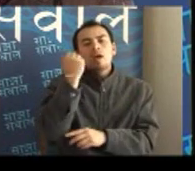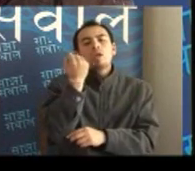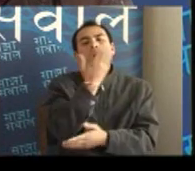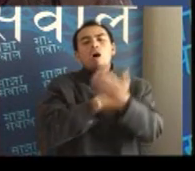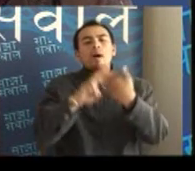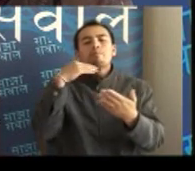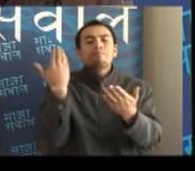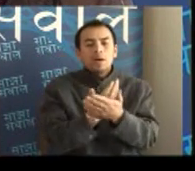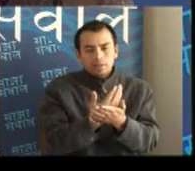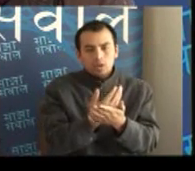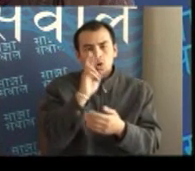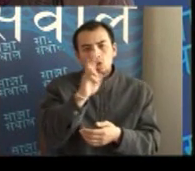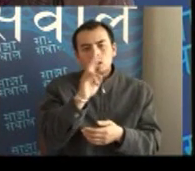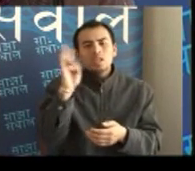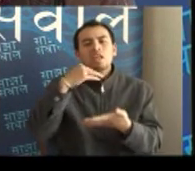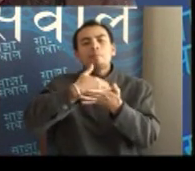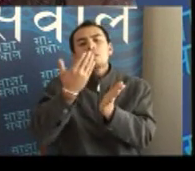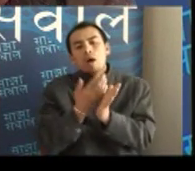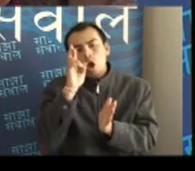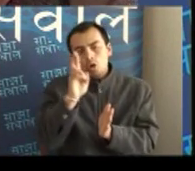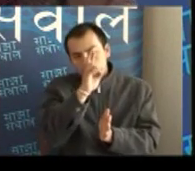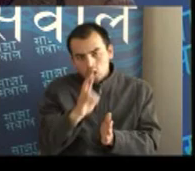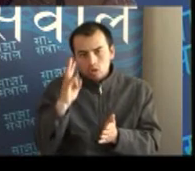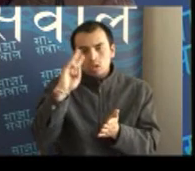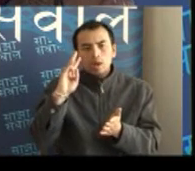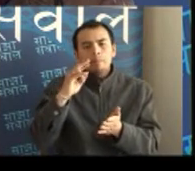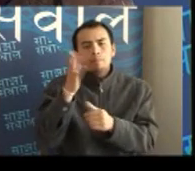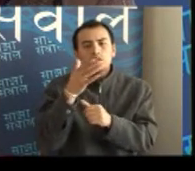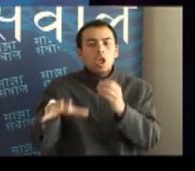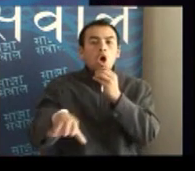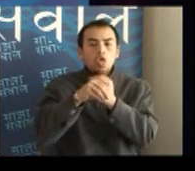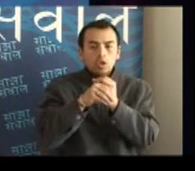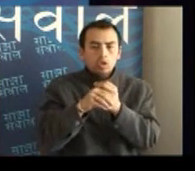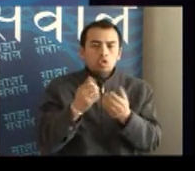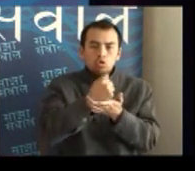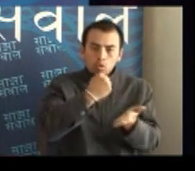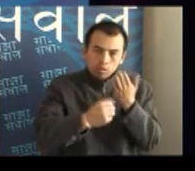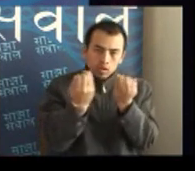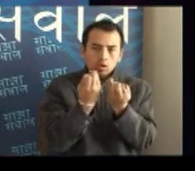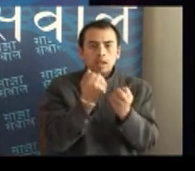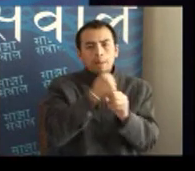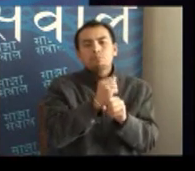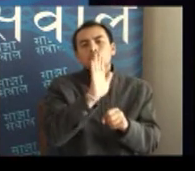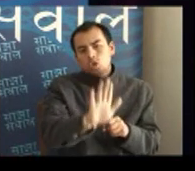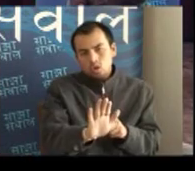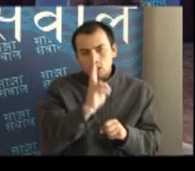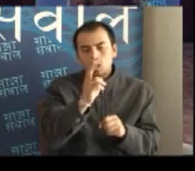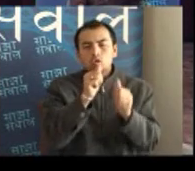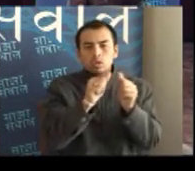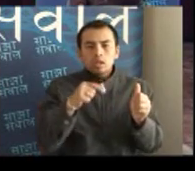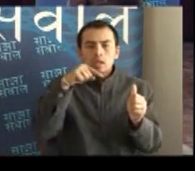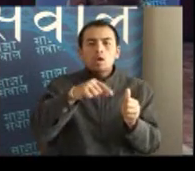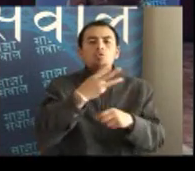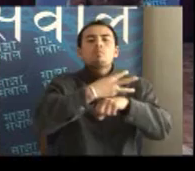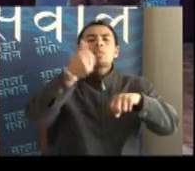अपाङ्ग महासङ्घ र यो शिक्षा विभाग अनि शिक्षा मन्त्रालय अन्तर्गत चाहिँ एकदम सम्झौता भएर गर्ने गर्छन् धेरै जसो त्यो हिसाबले पनि यहाँनिर